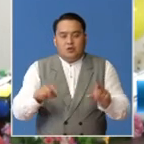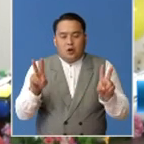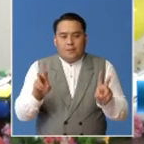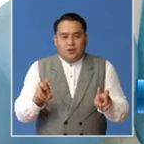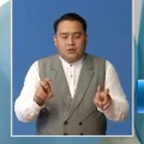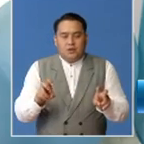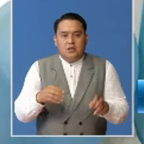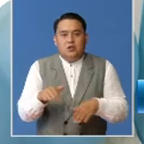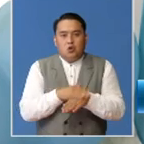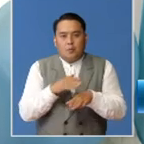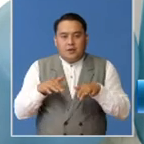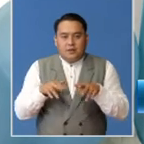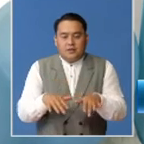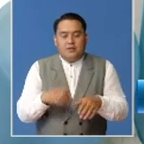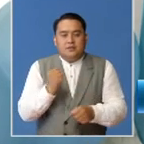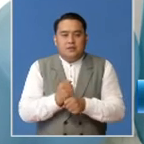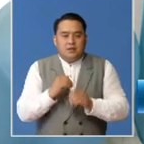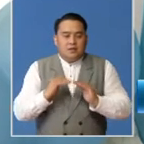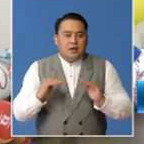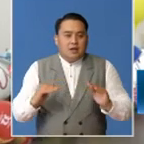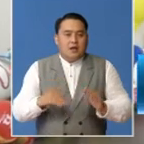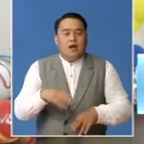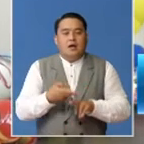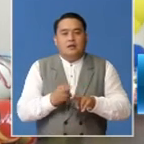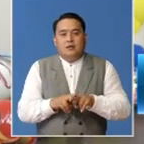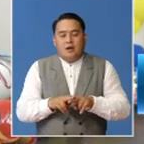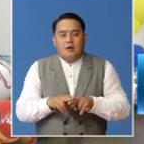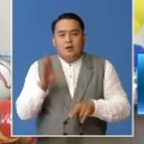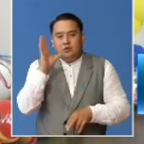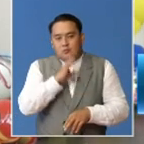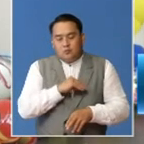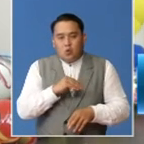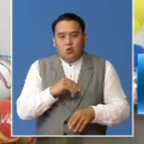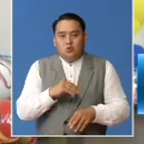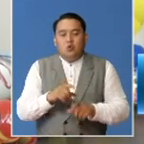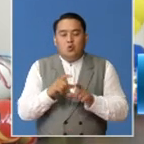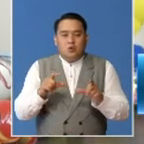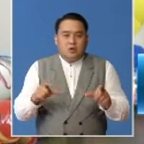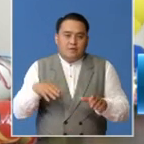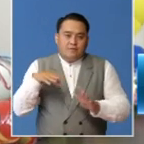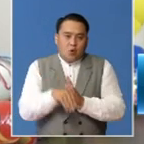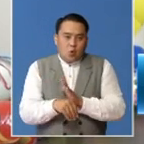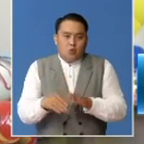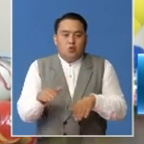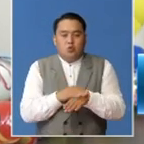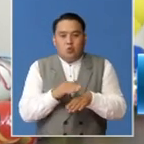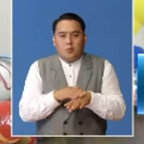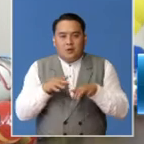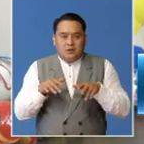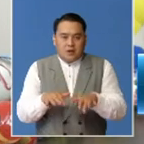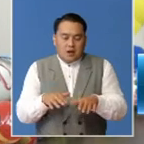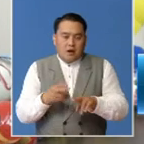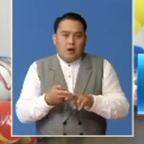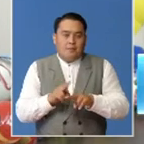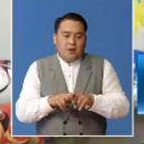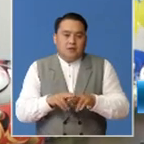если хочешь сделать доброе дело, сделай его детям. Надеюсь, этой акцией мы сможем как можно больше людей включить в ряды добродетелей. Такие акции